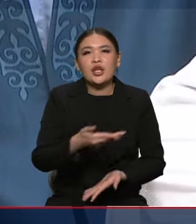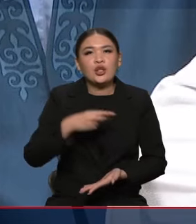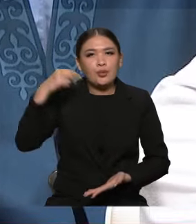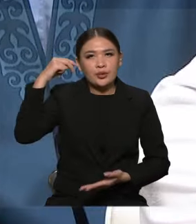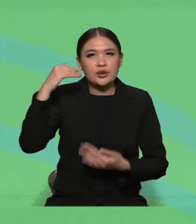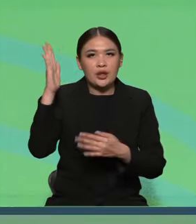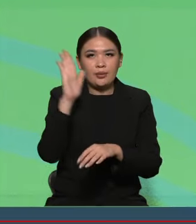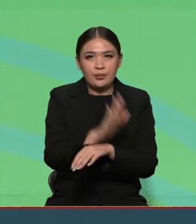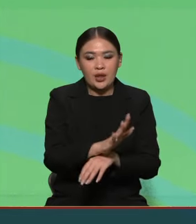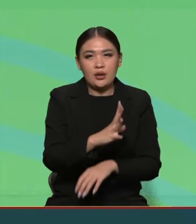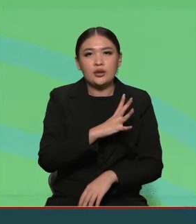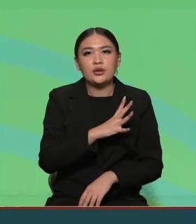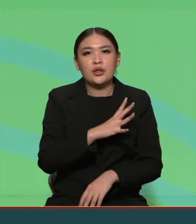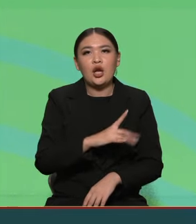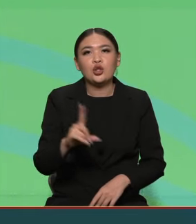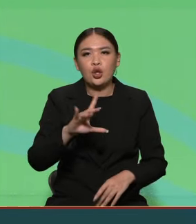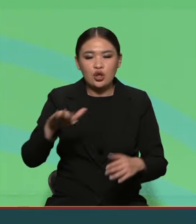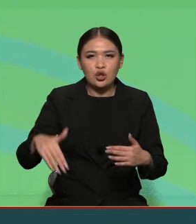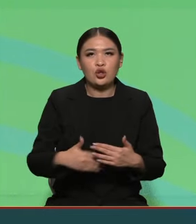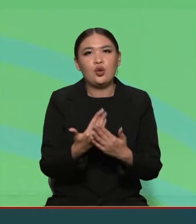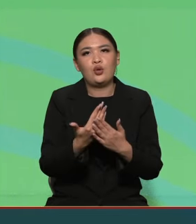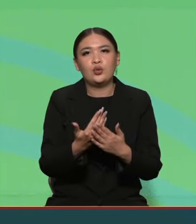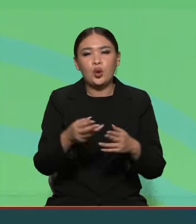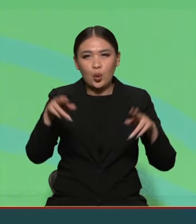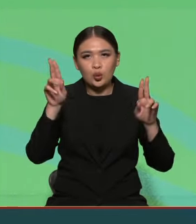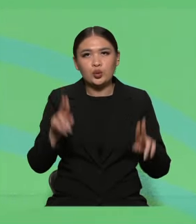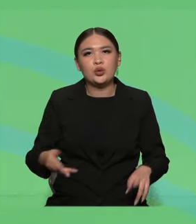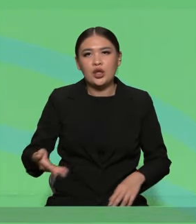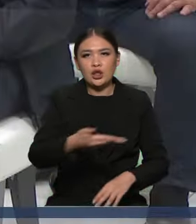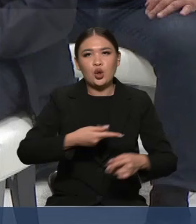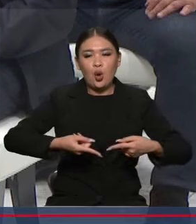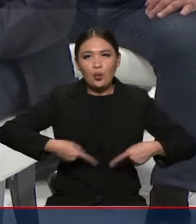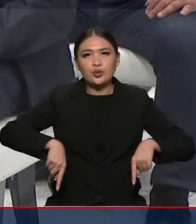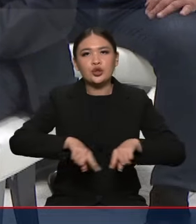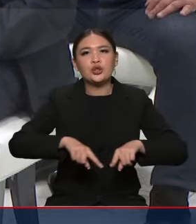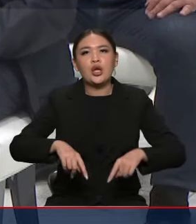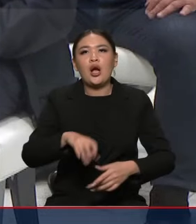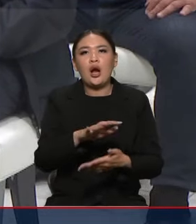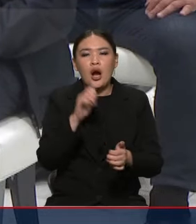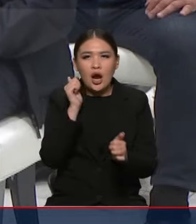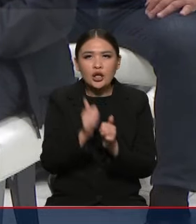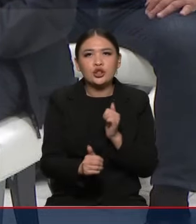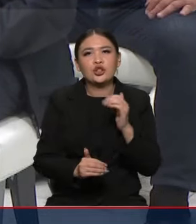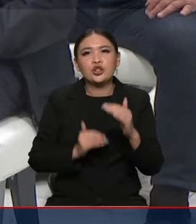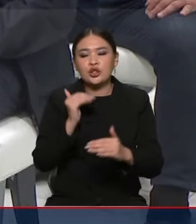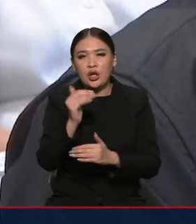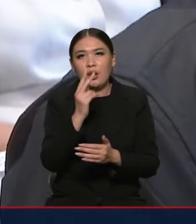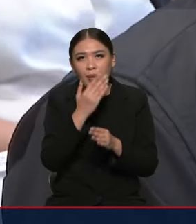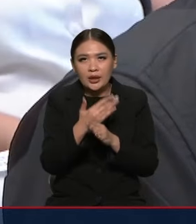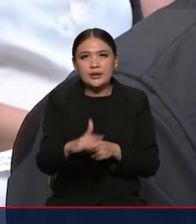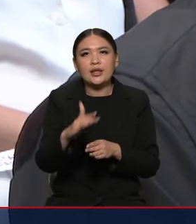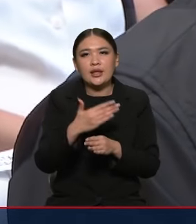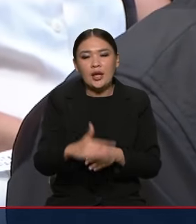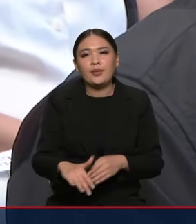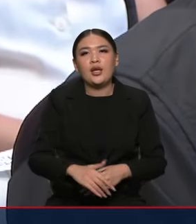президента. Он свидетельствует о формировании новой политической культуры в нашем обществе. Мы четко следуем каждому шагу и реализуем реформы